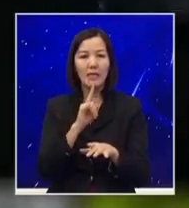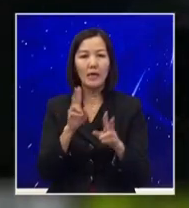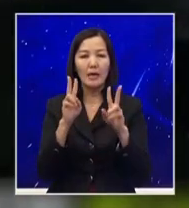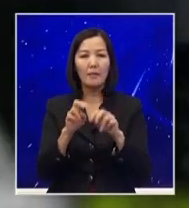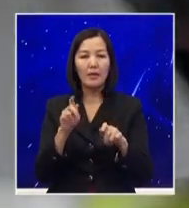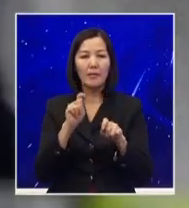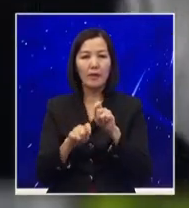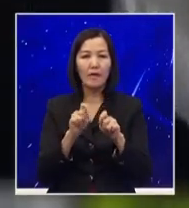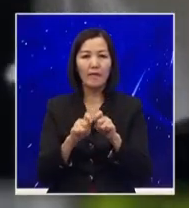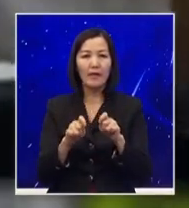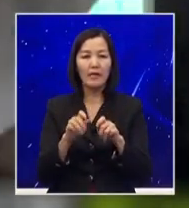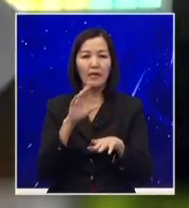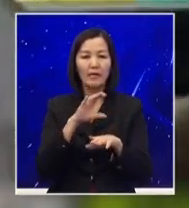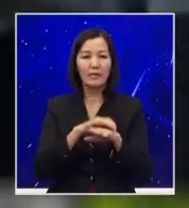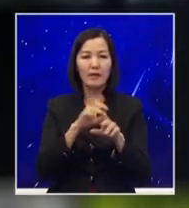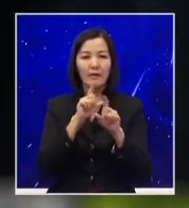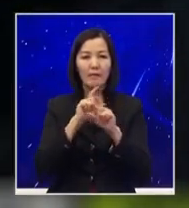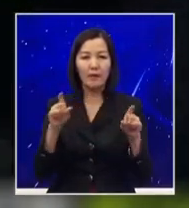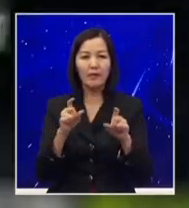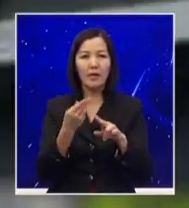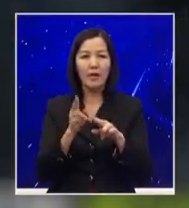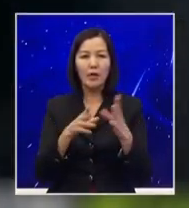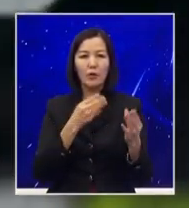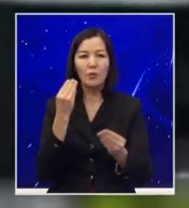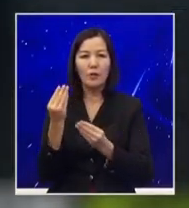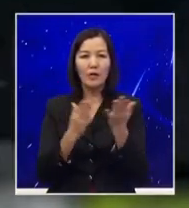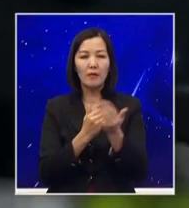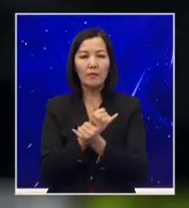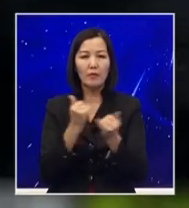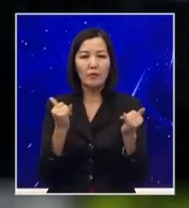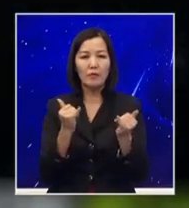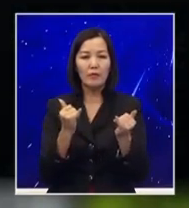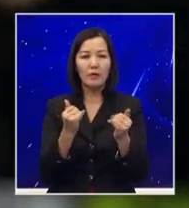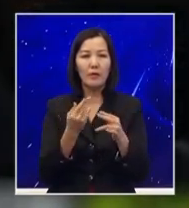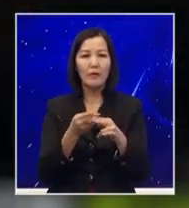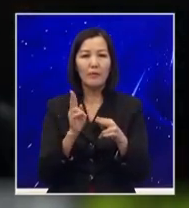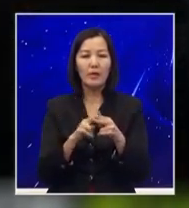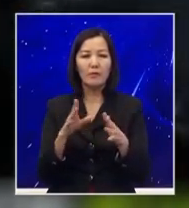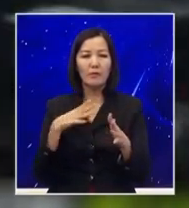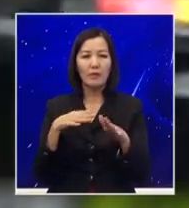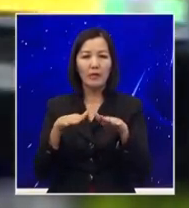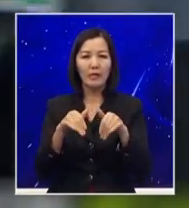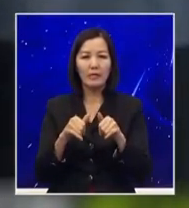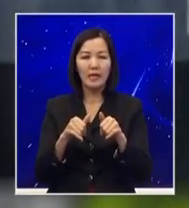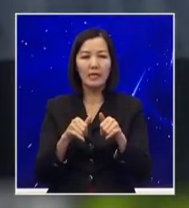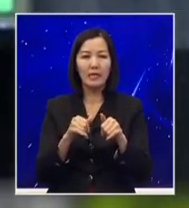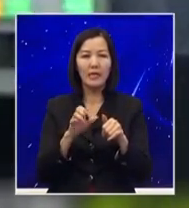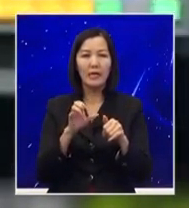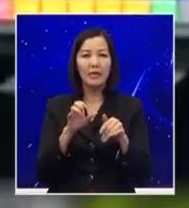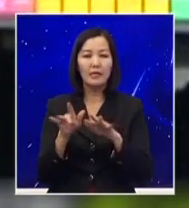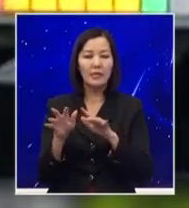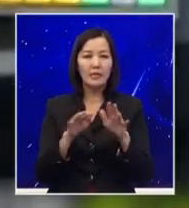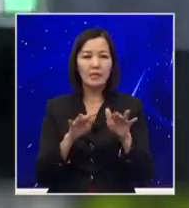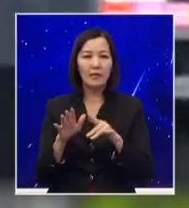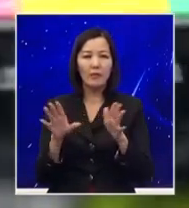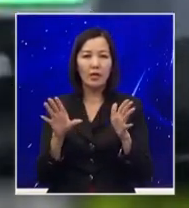проверке обнаружено заведение, в котором находились игроки и обслуживающий персонал. При осмотре были изъяты системные блоки для